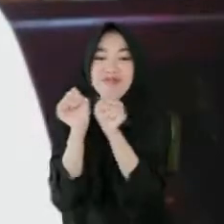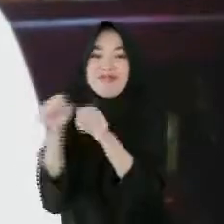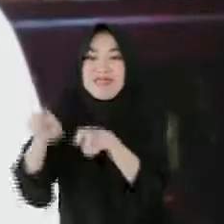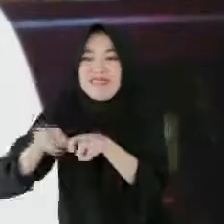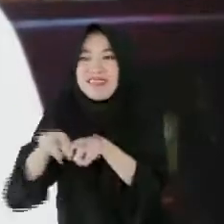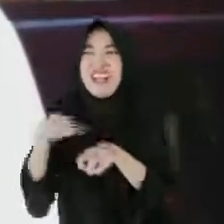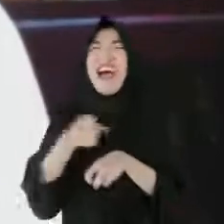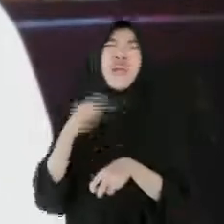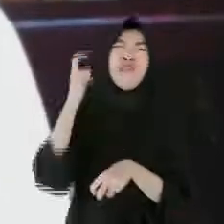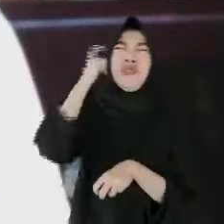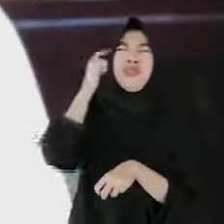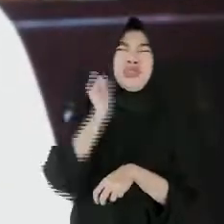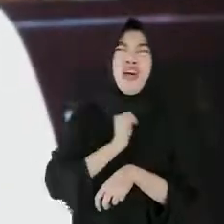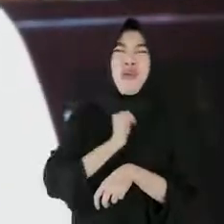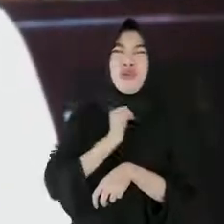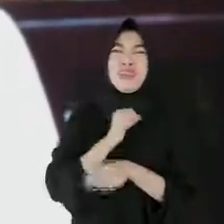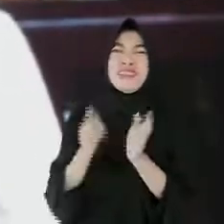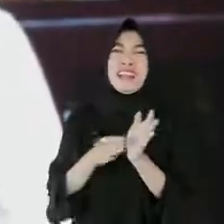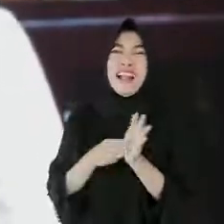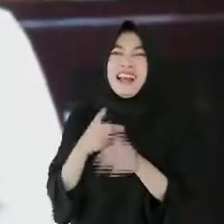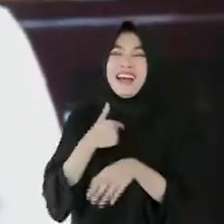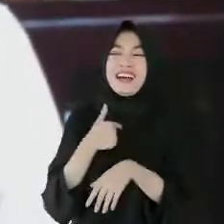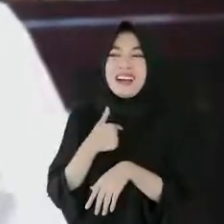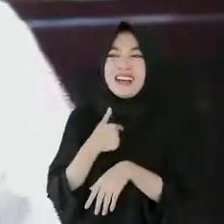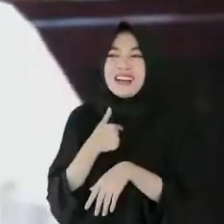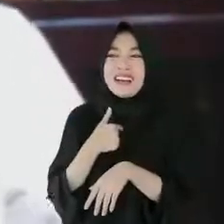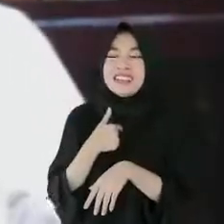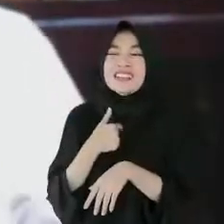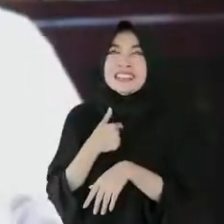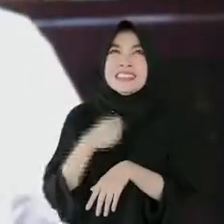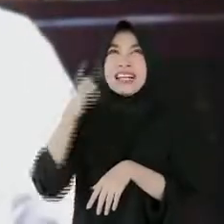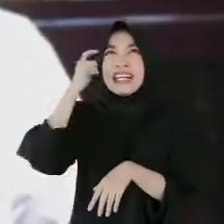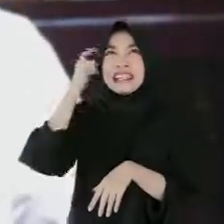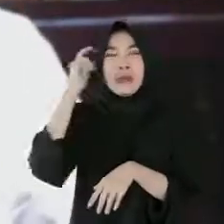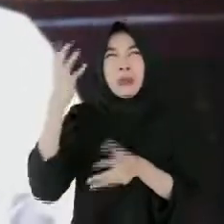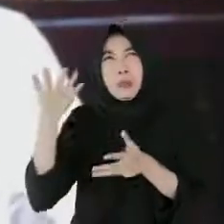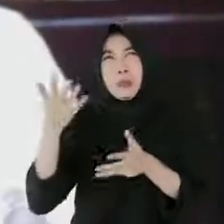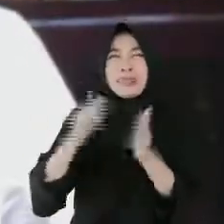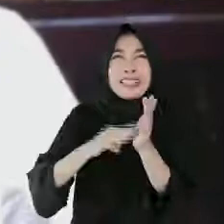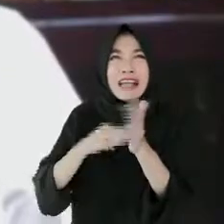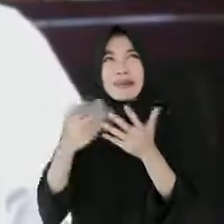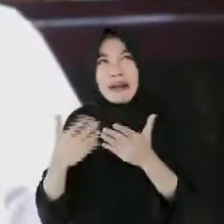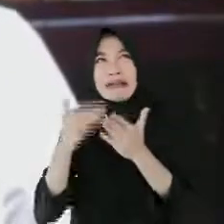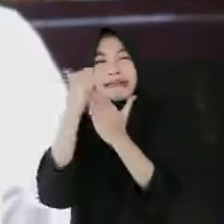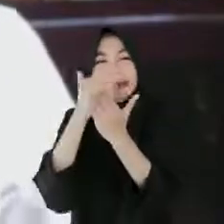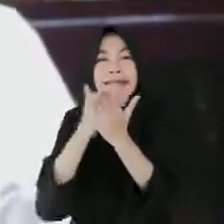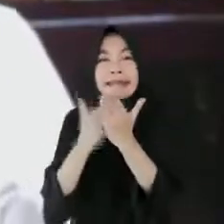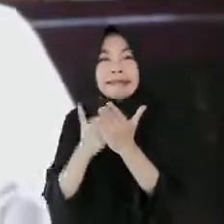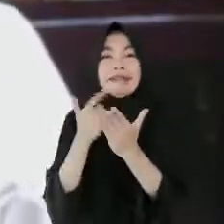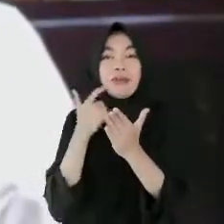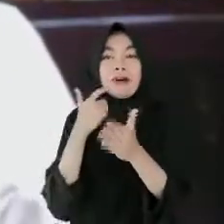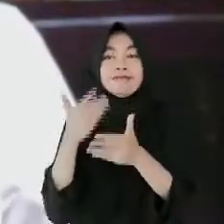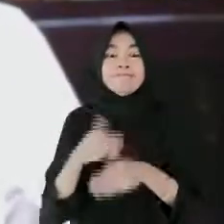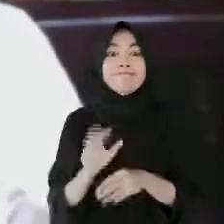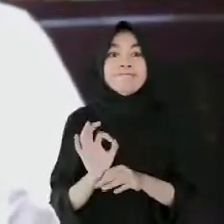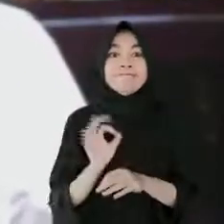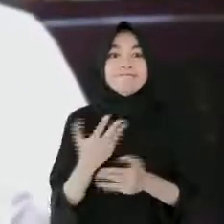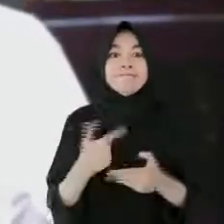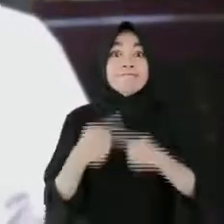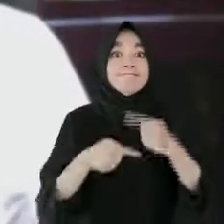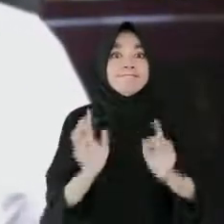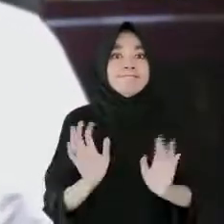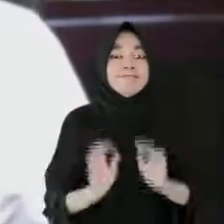tweet panjang offset akhir kami jadi itulah hal-hal yang awal yang perlu kami sampaikan pada Master Terima kasih